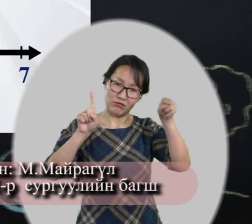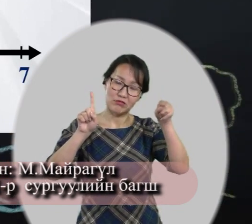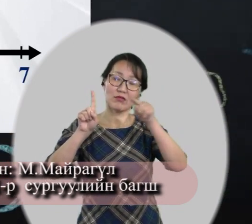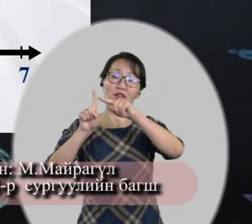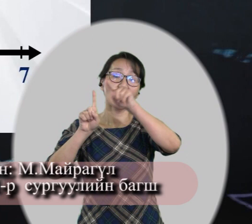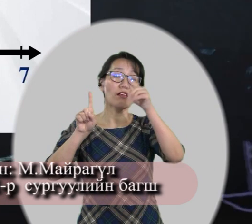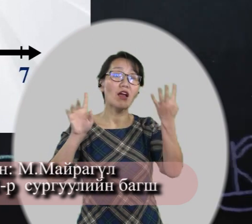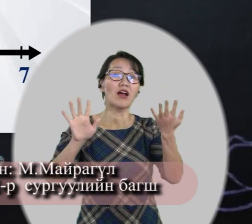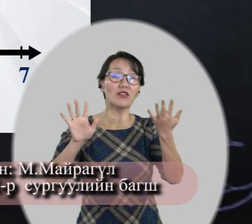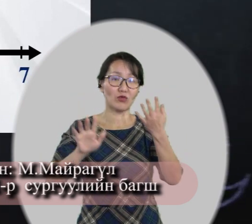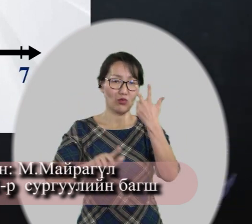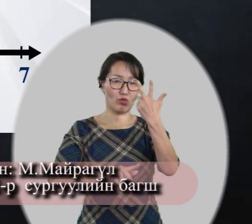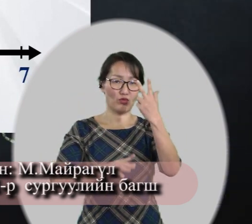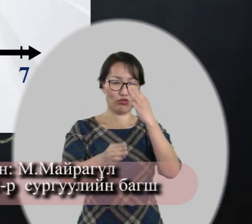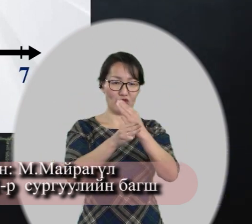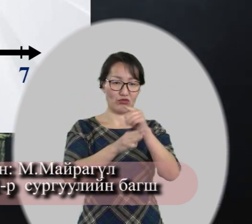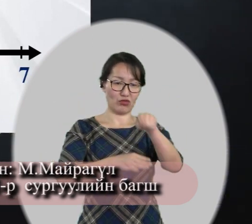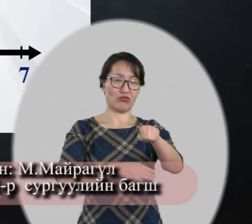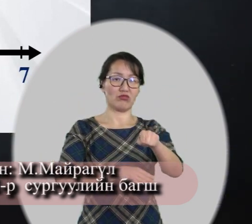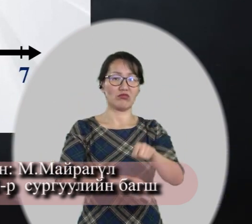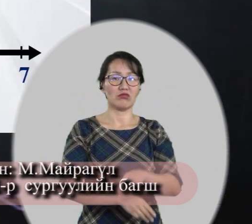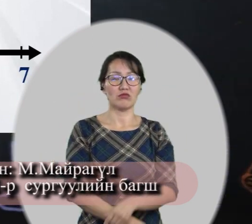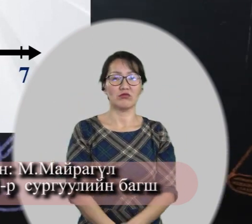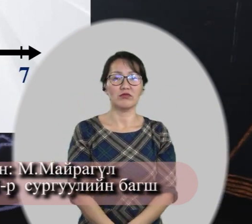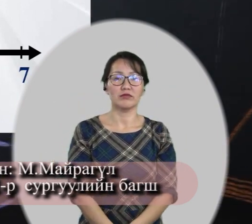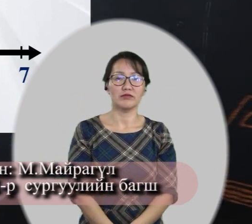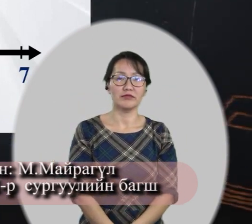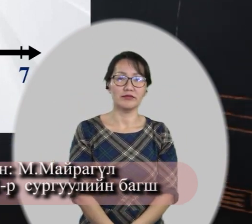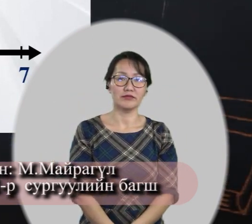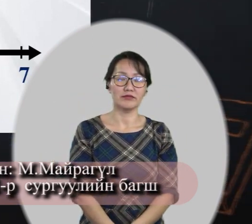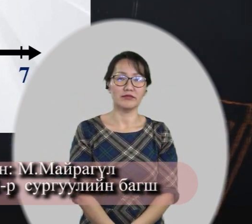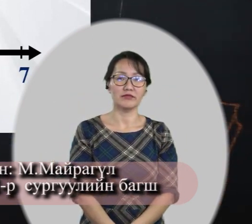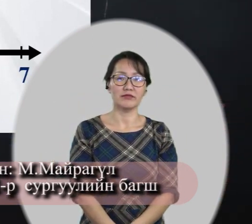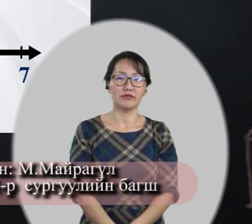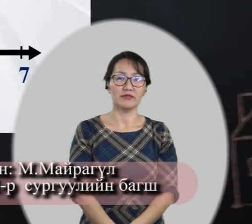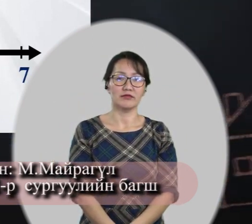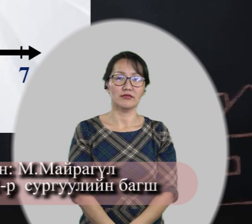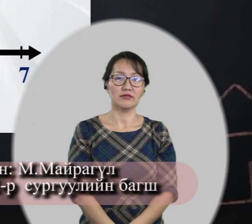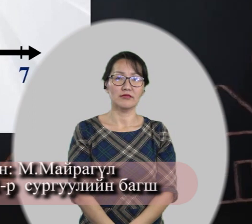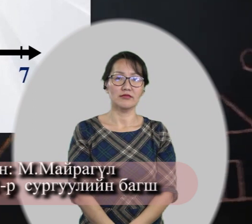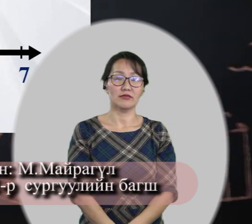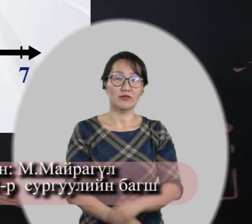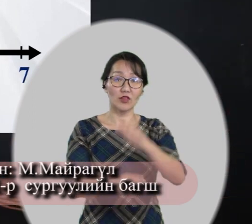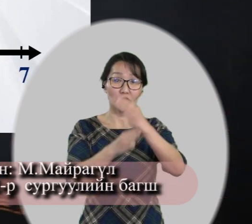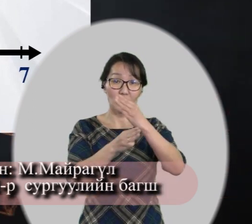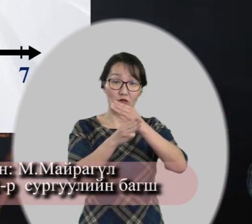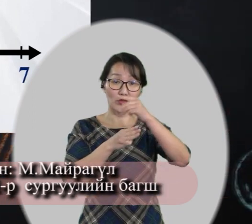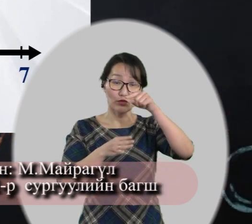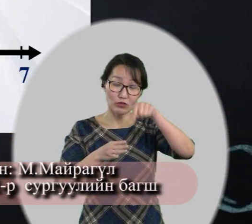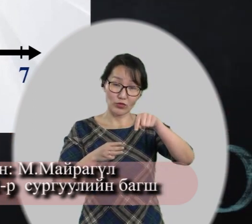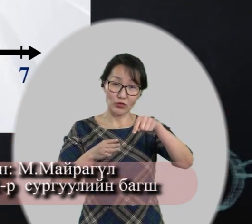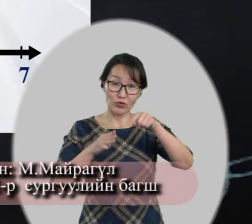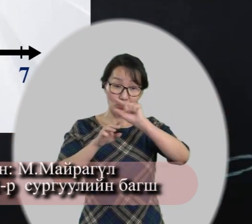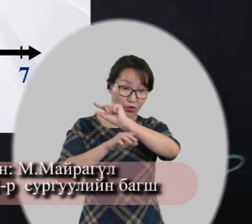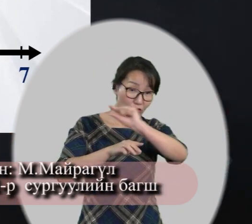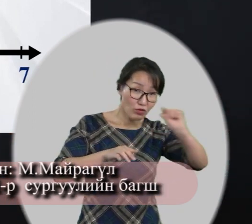бірге барды. Қайта оңға қарай жүргендіктен 4 бірлік жүріп, 3 санына келіпті.